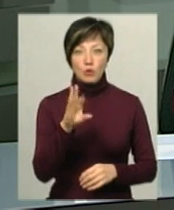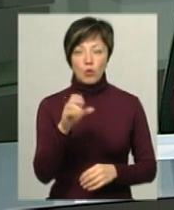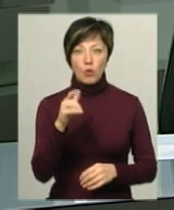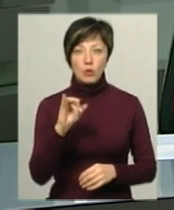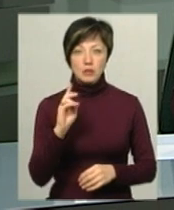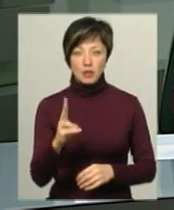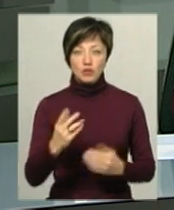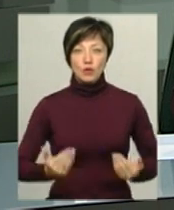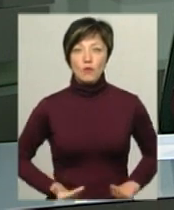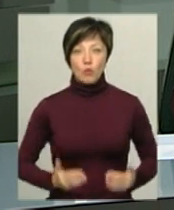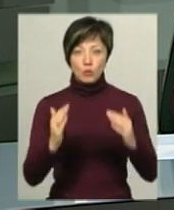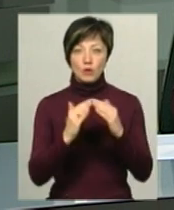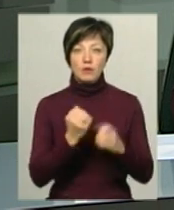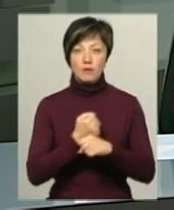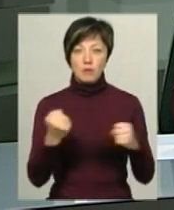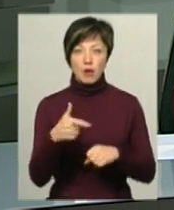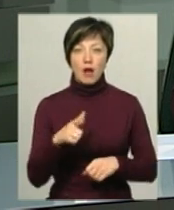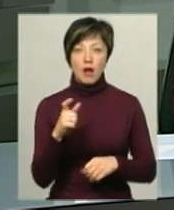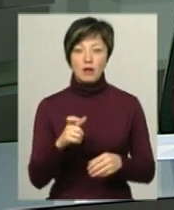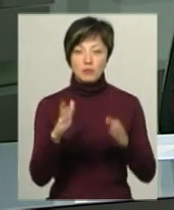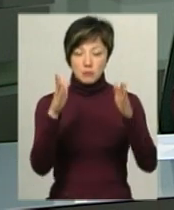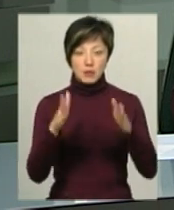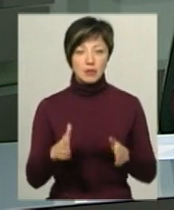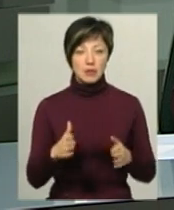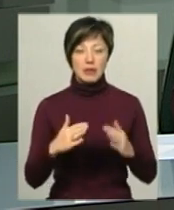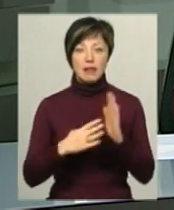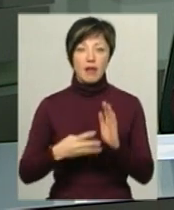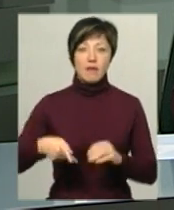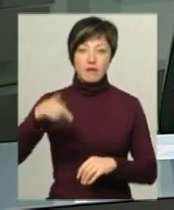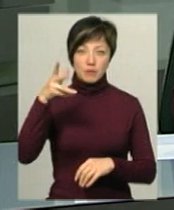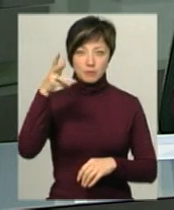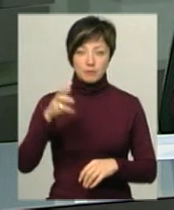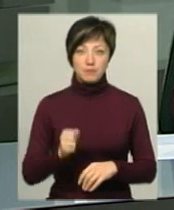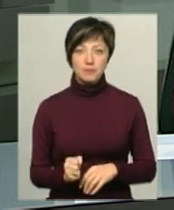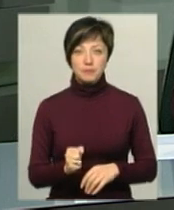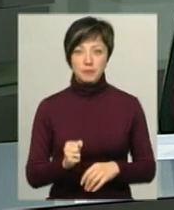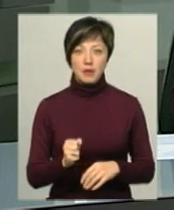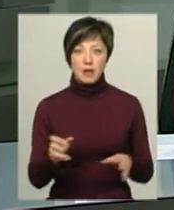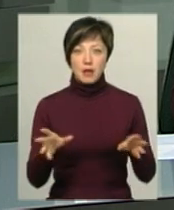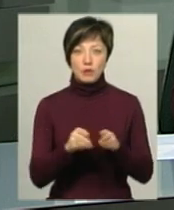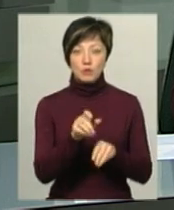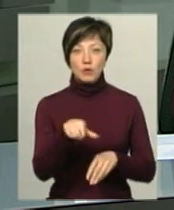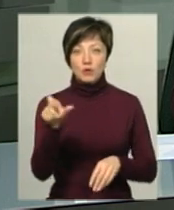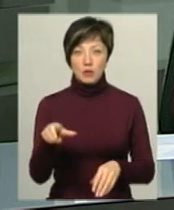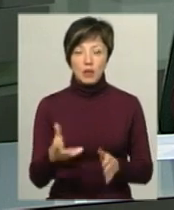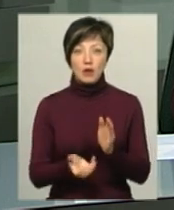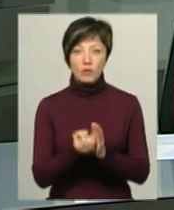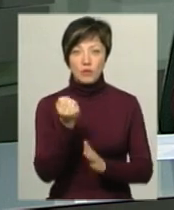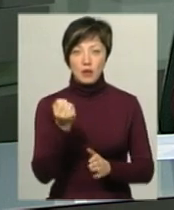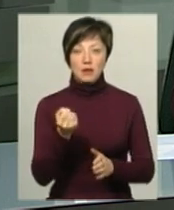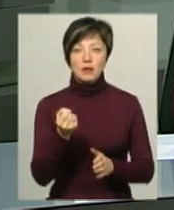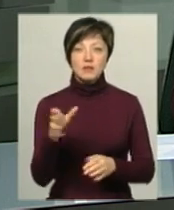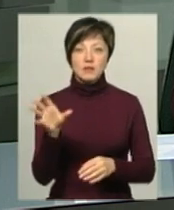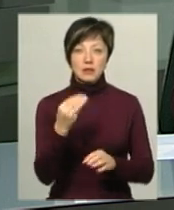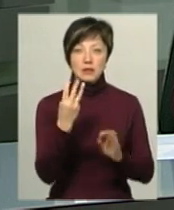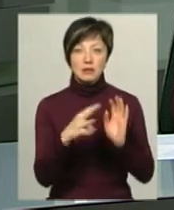житловому будинку стався вибух газу. Під'їзд 9-поверхівки разом із мешканцями обвалився. З-під завалів рятувальники витягли